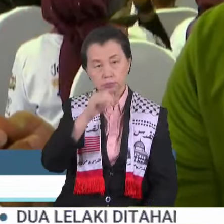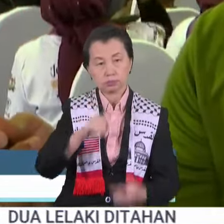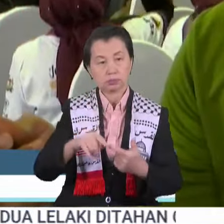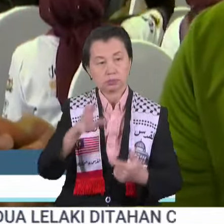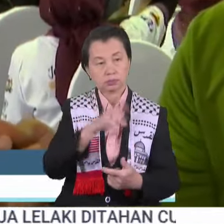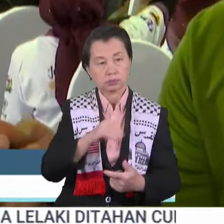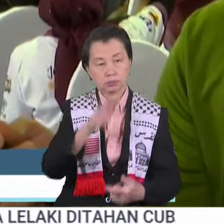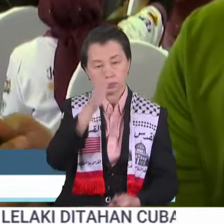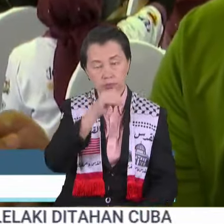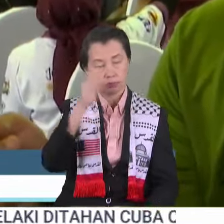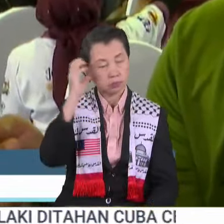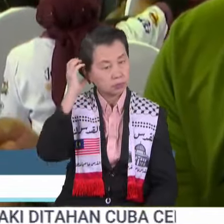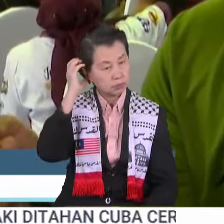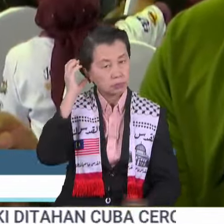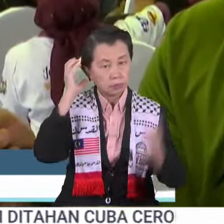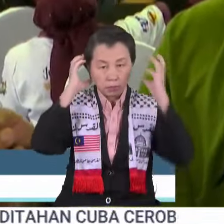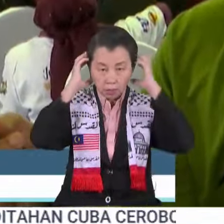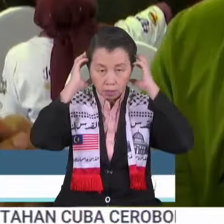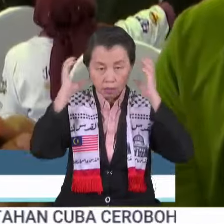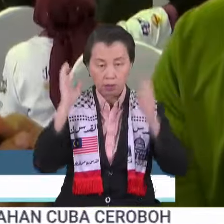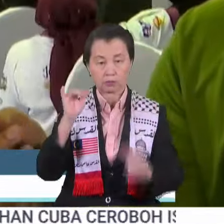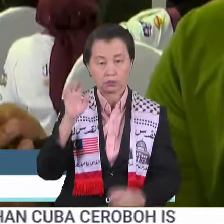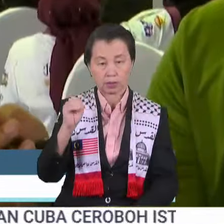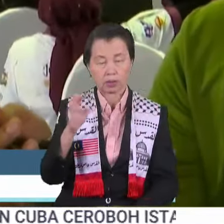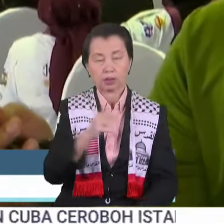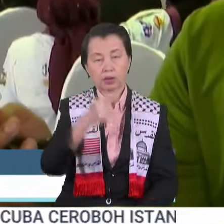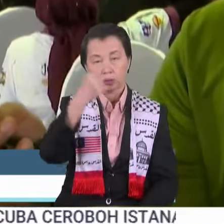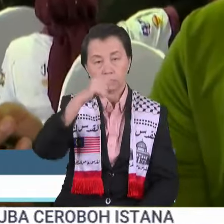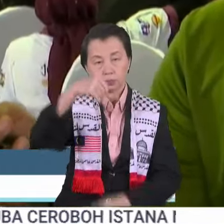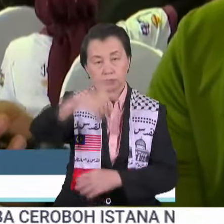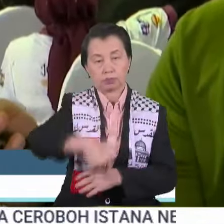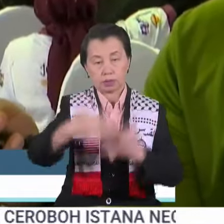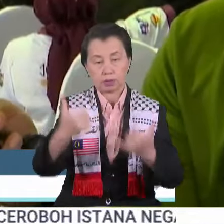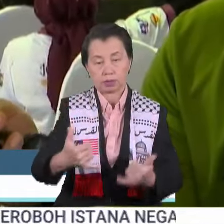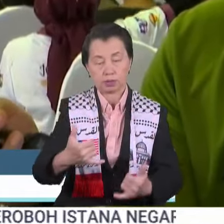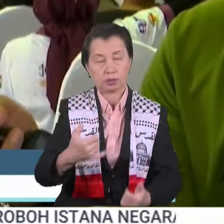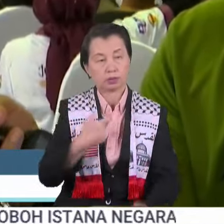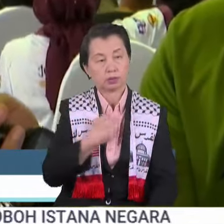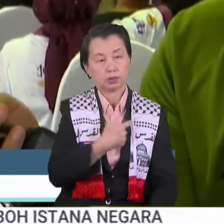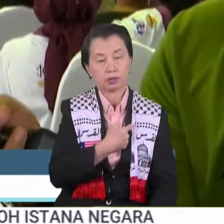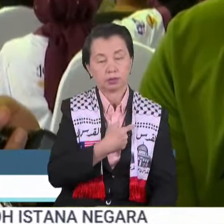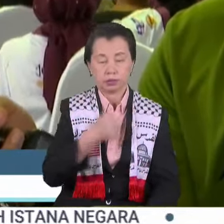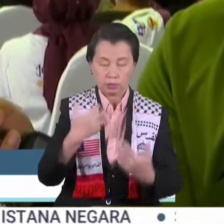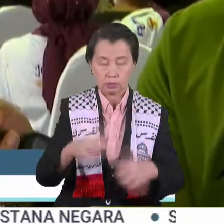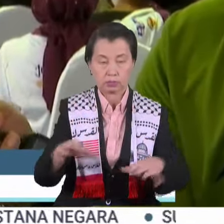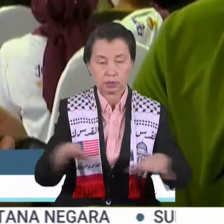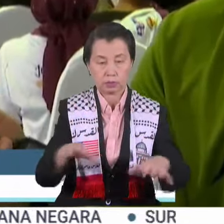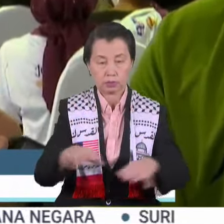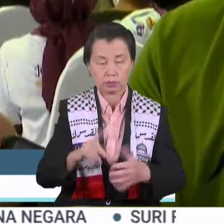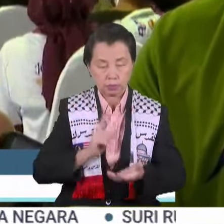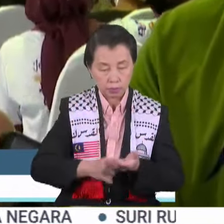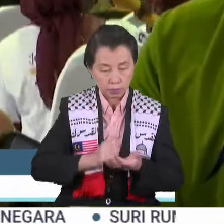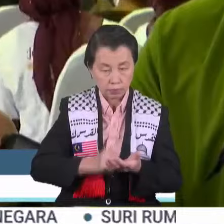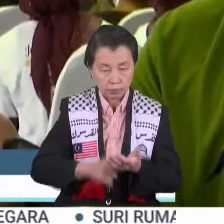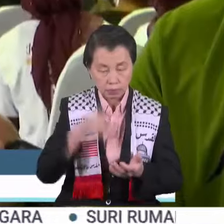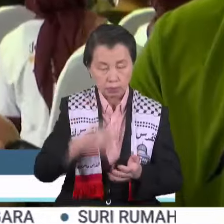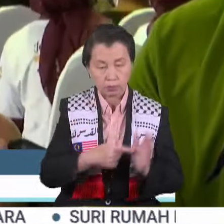dan Melaka FM. Okey, untuk malam ini jangan lupa kita telah pun membuat persiapan rapi